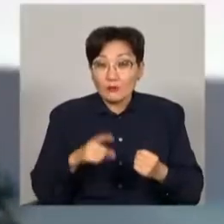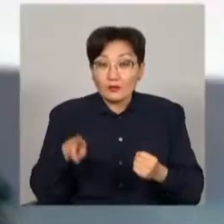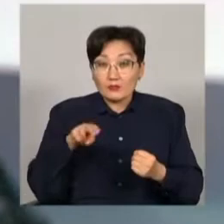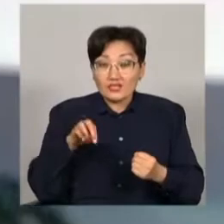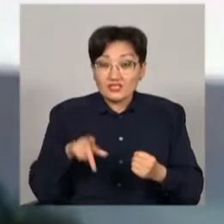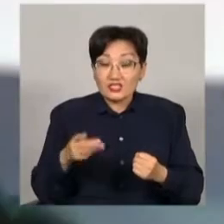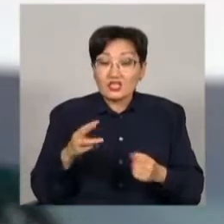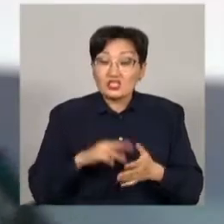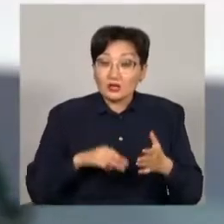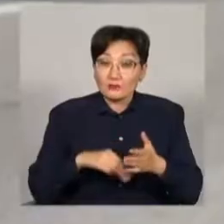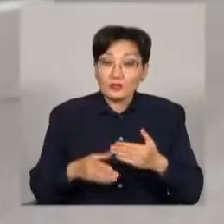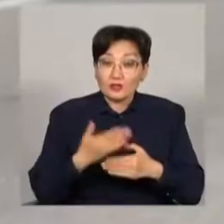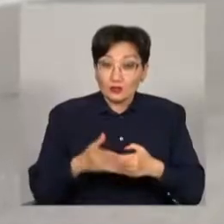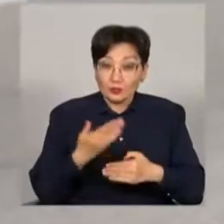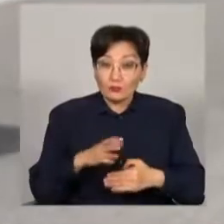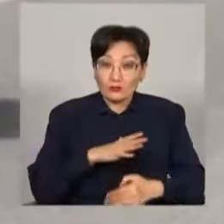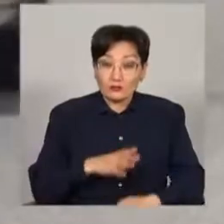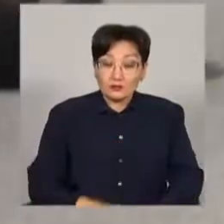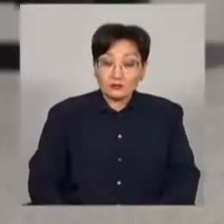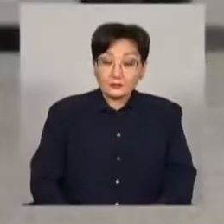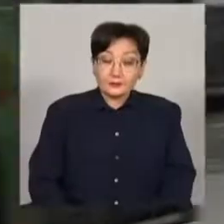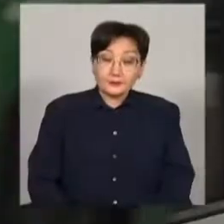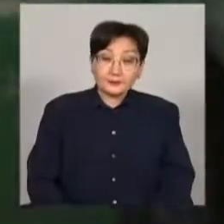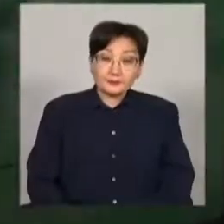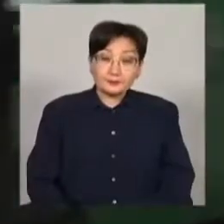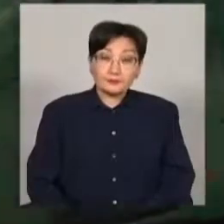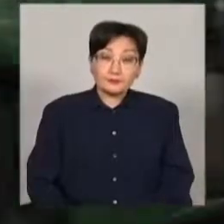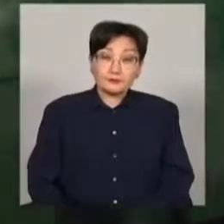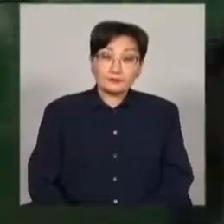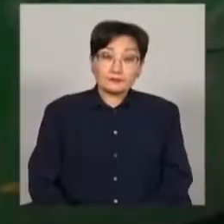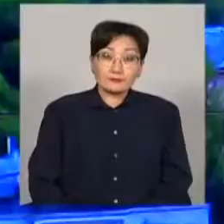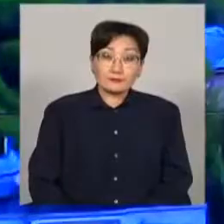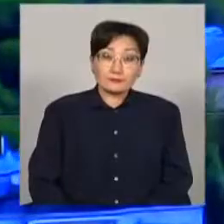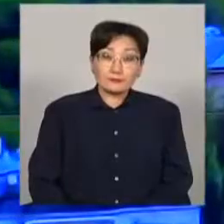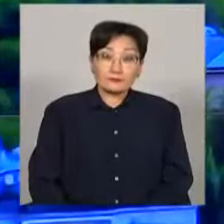теңге айыппұл салынған екен. Оразай Нұртай, Сағындық Нарықов, Алматы телеарнасы.